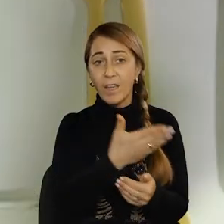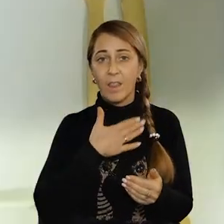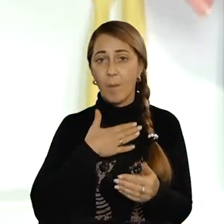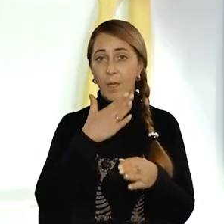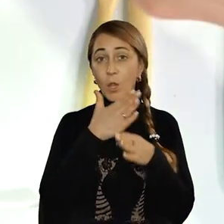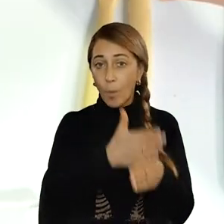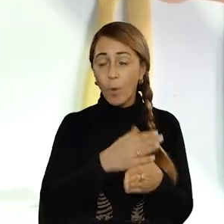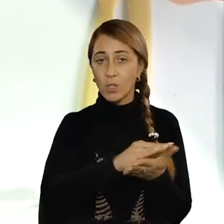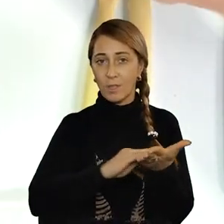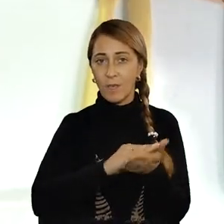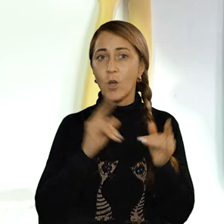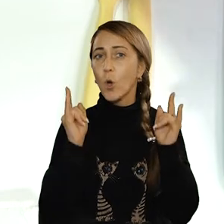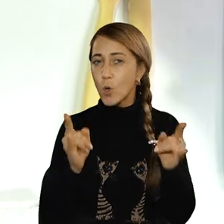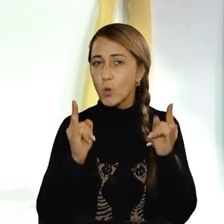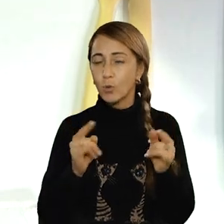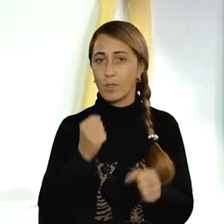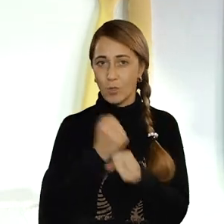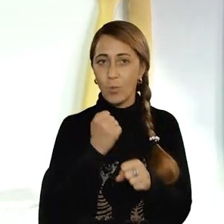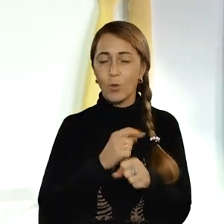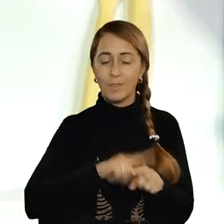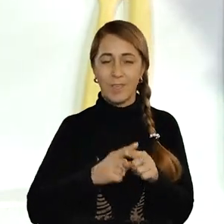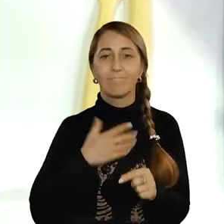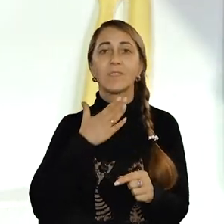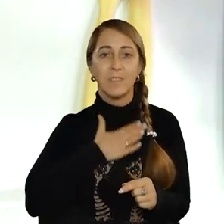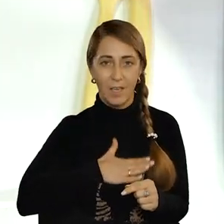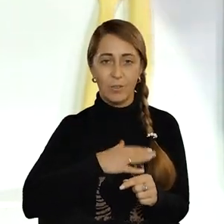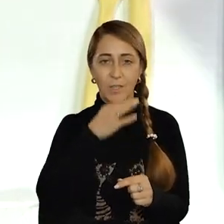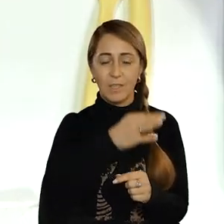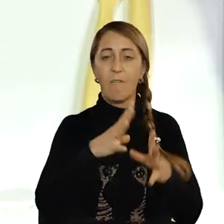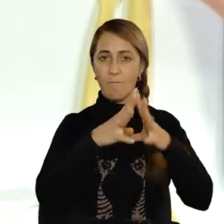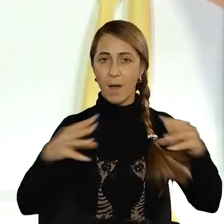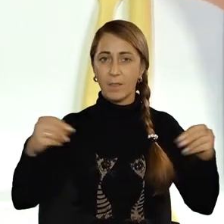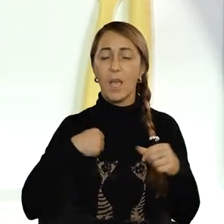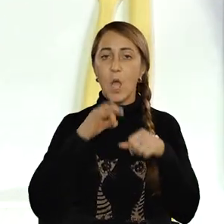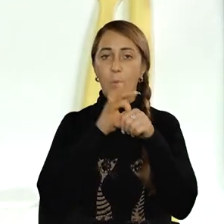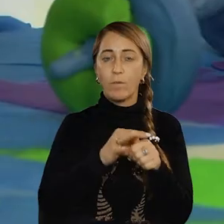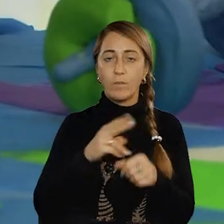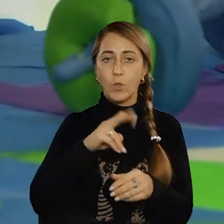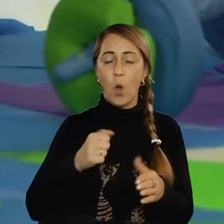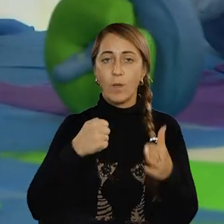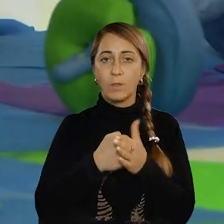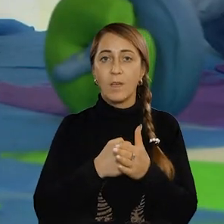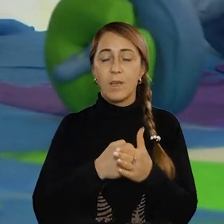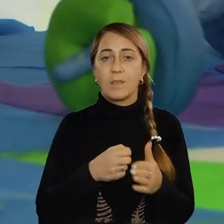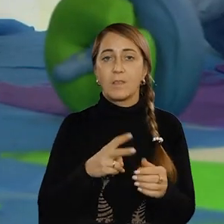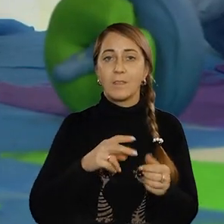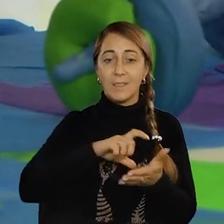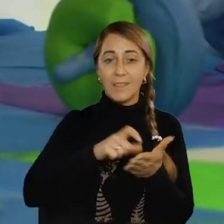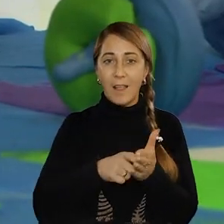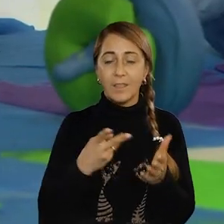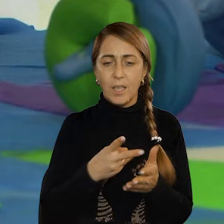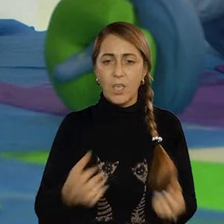нам, тренере? Круто! Зроблю це залюбки, відказав Багет і провів нас до зали, де віджимали